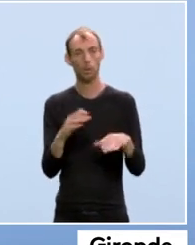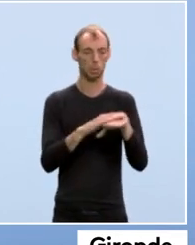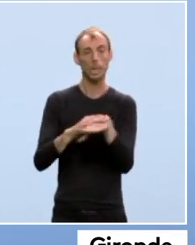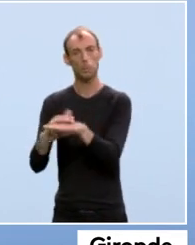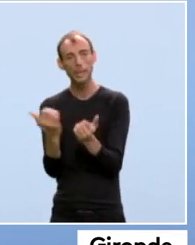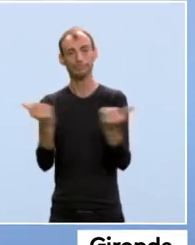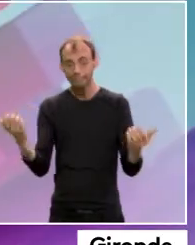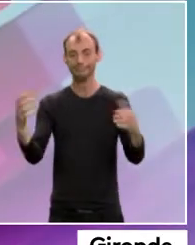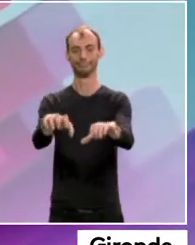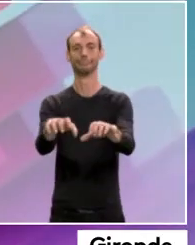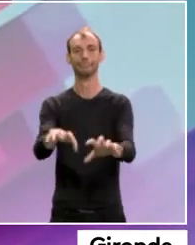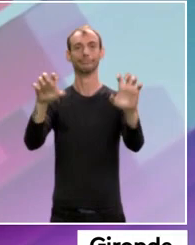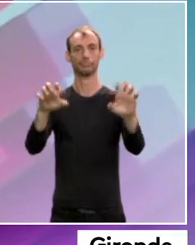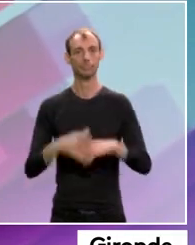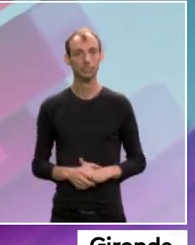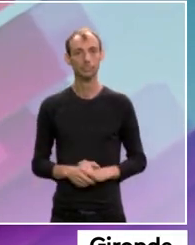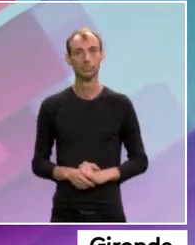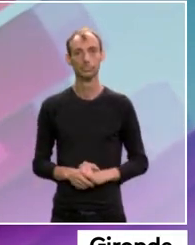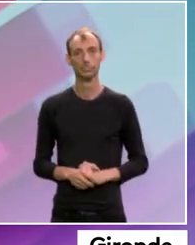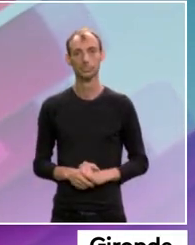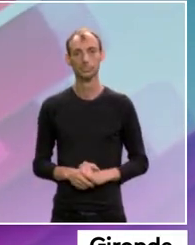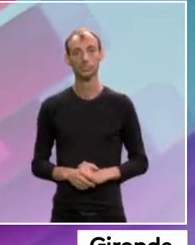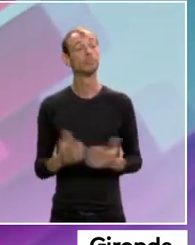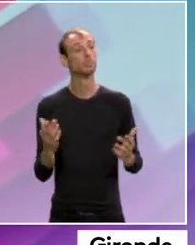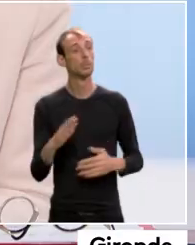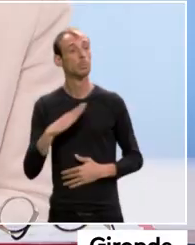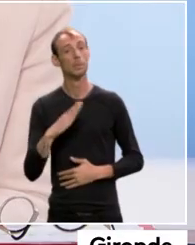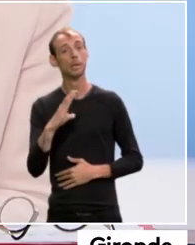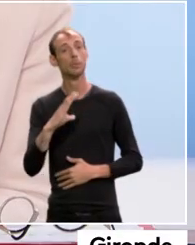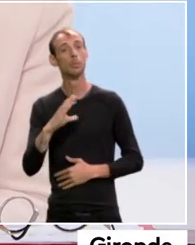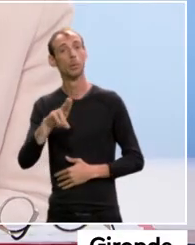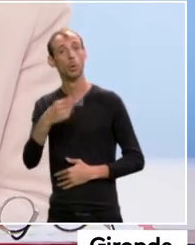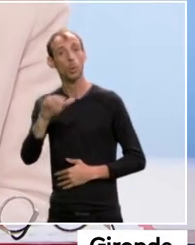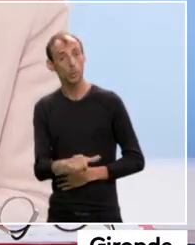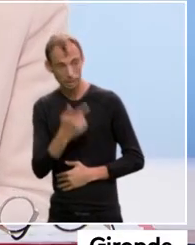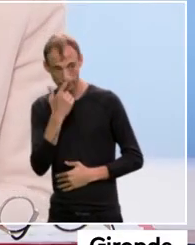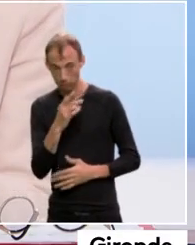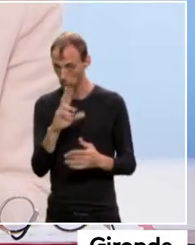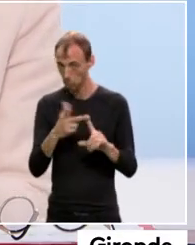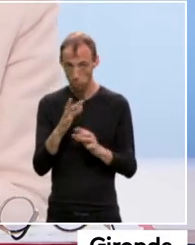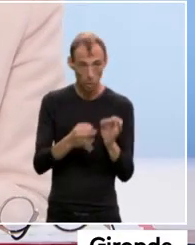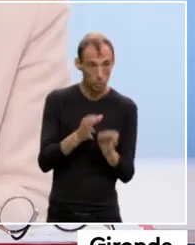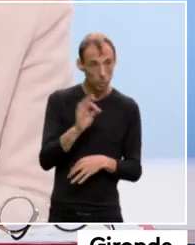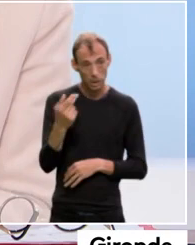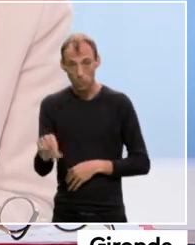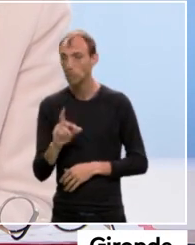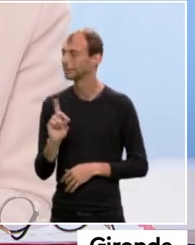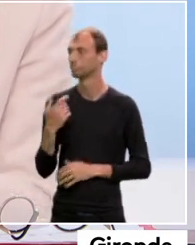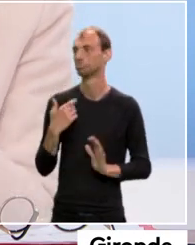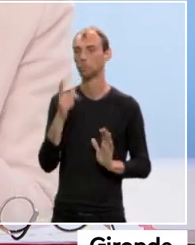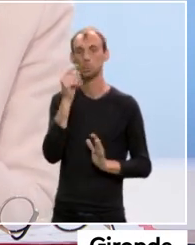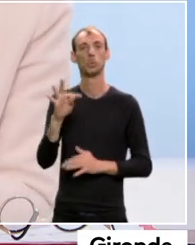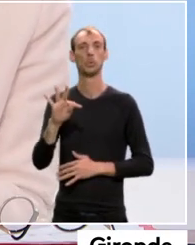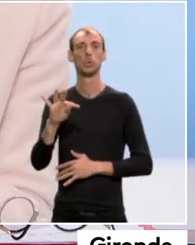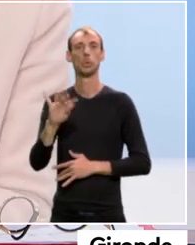scrutin très important Emmanuel Kunie est-ce que vous partagez la vie de Nicolas Thierry troisième tour oui ou non je ne partage pas la vie de Nicolas Thierry